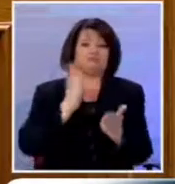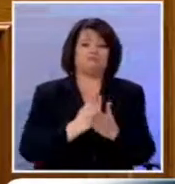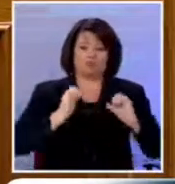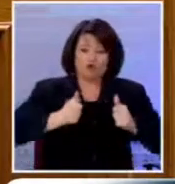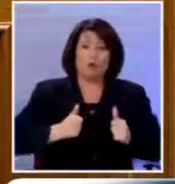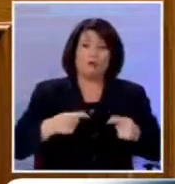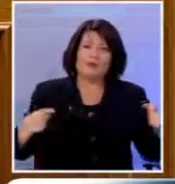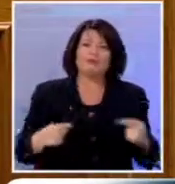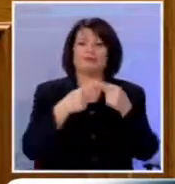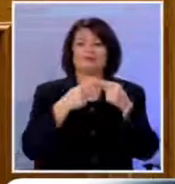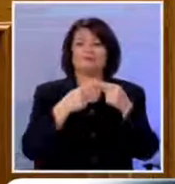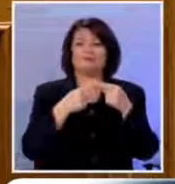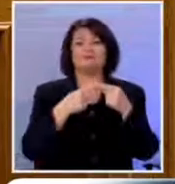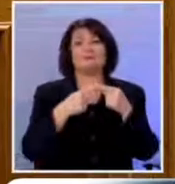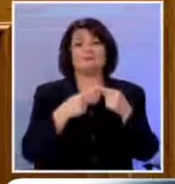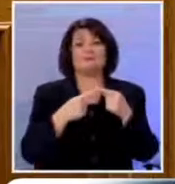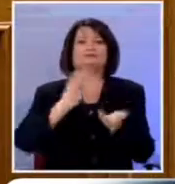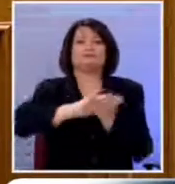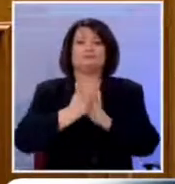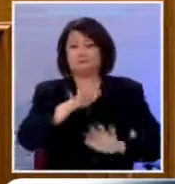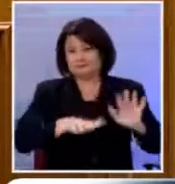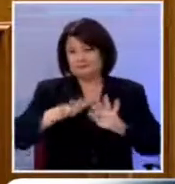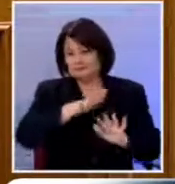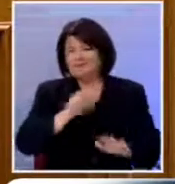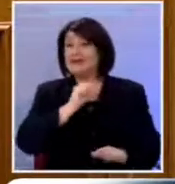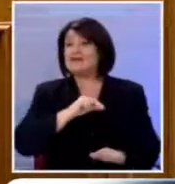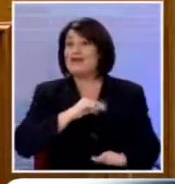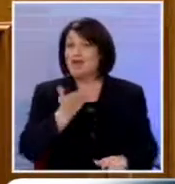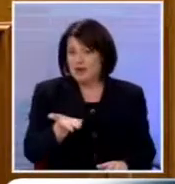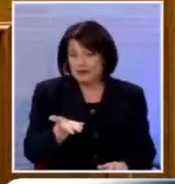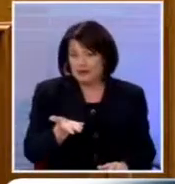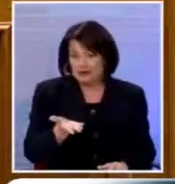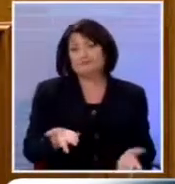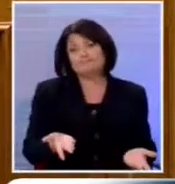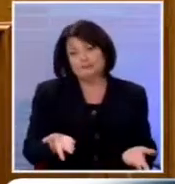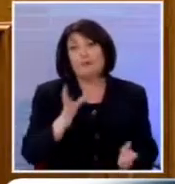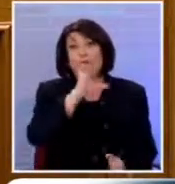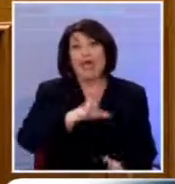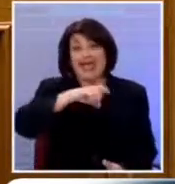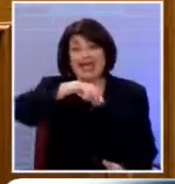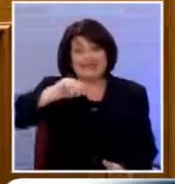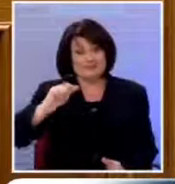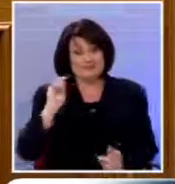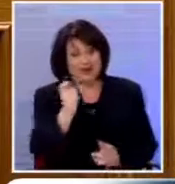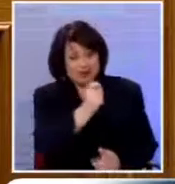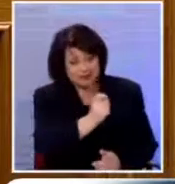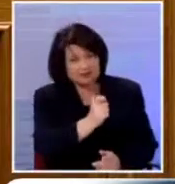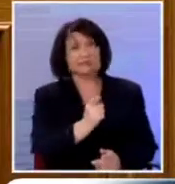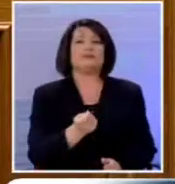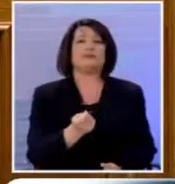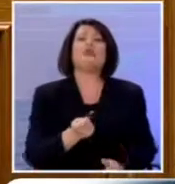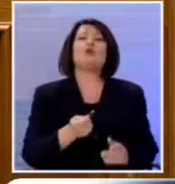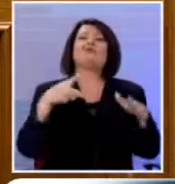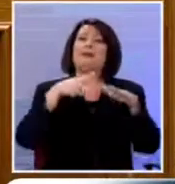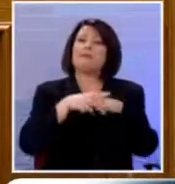να συγκρουστεί με τα διαπλεκόμενα και τα μεγάλα συμφέροντα από την ανακατανομή των πόρων του ΕΣΠΑ και από το Ταμείο Χρηματοπιστωτικής